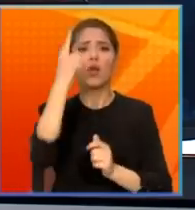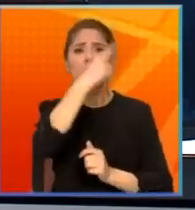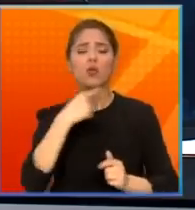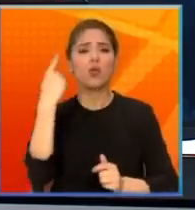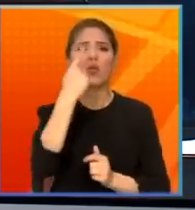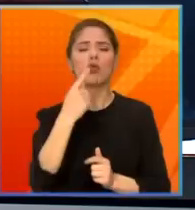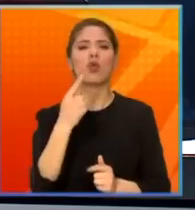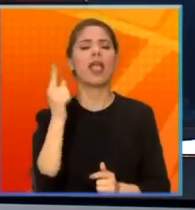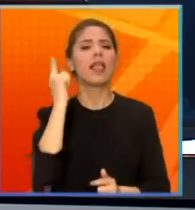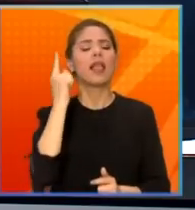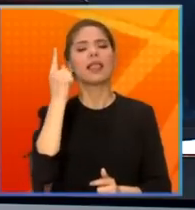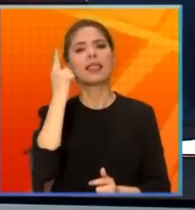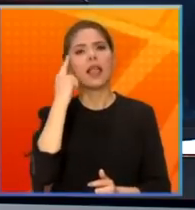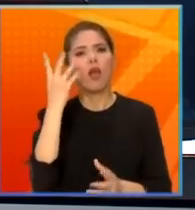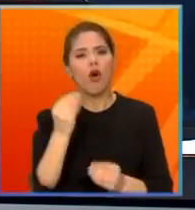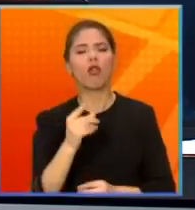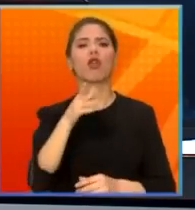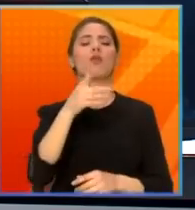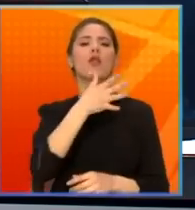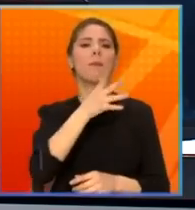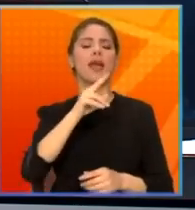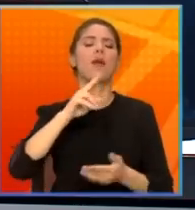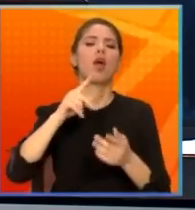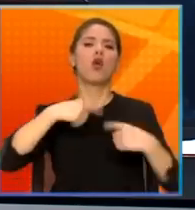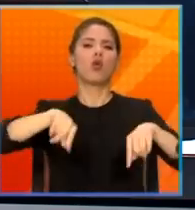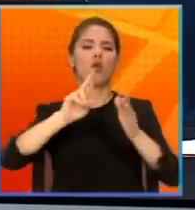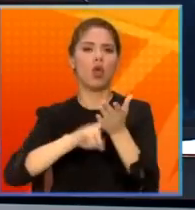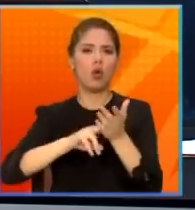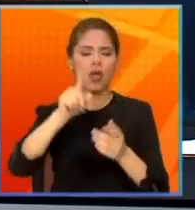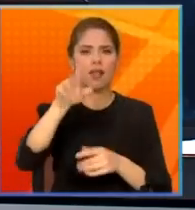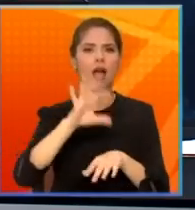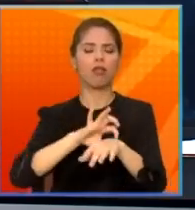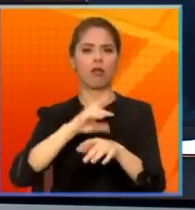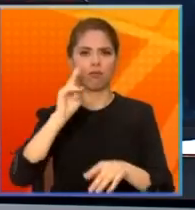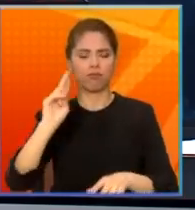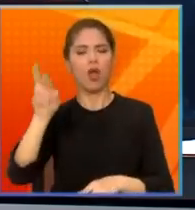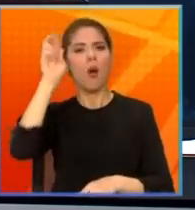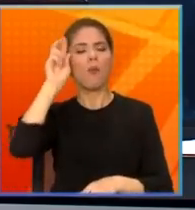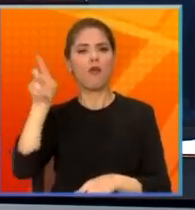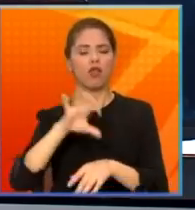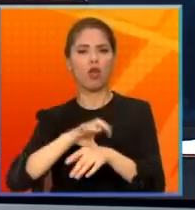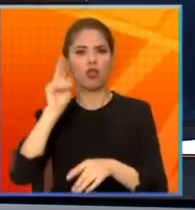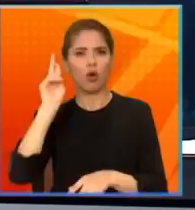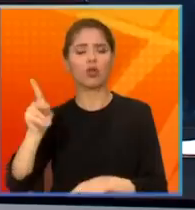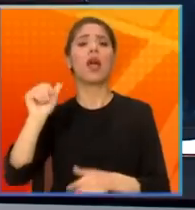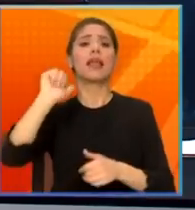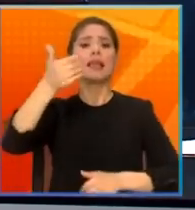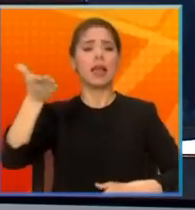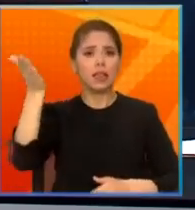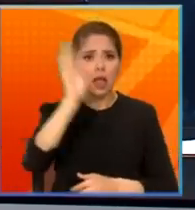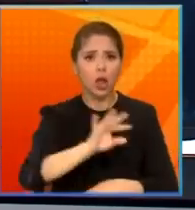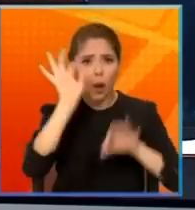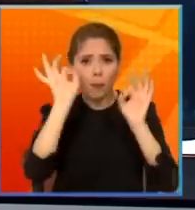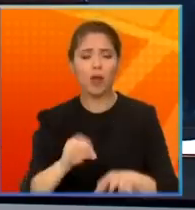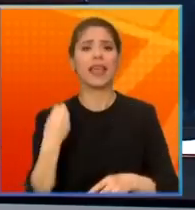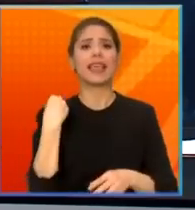daha da aşina olduğumuz biri, bilim kurulu üyesi Profesör Doktor Mehmet Ceyhan. Profesör Ceyhan, yarından itibaren